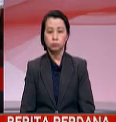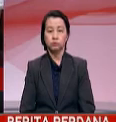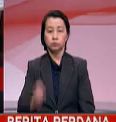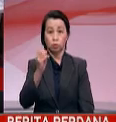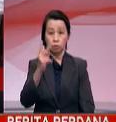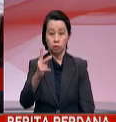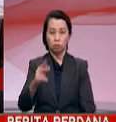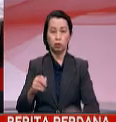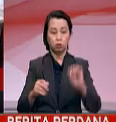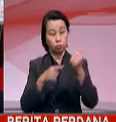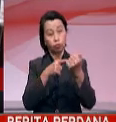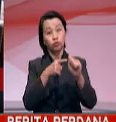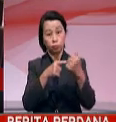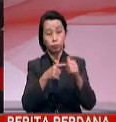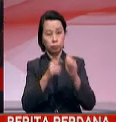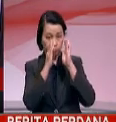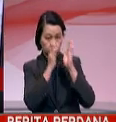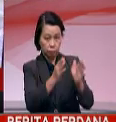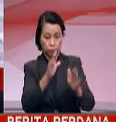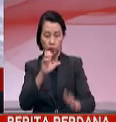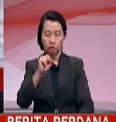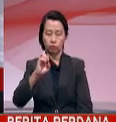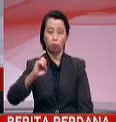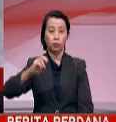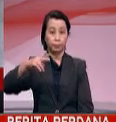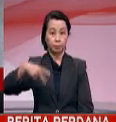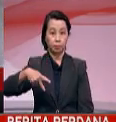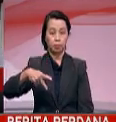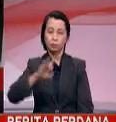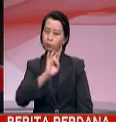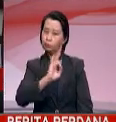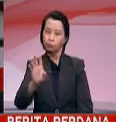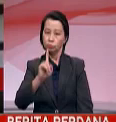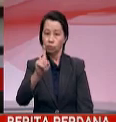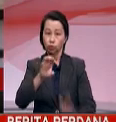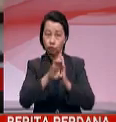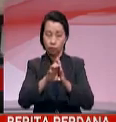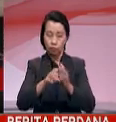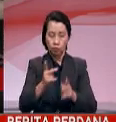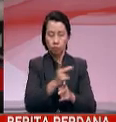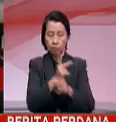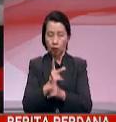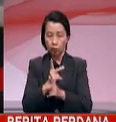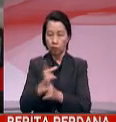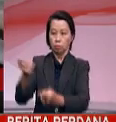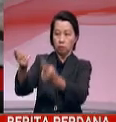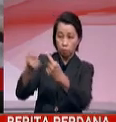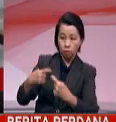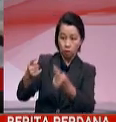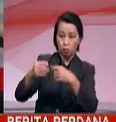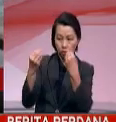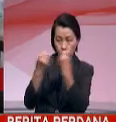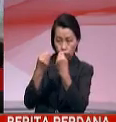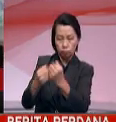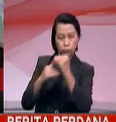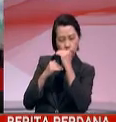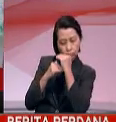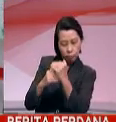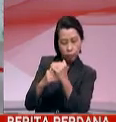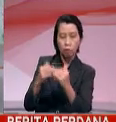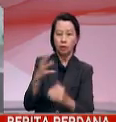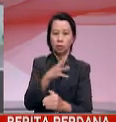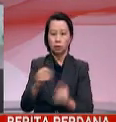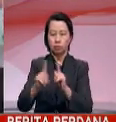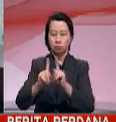Baik, 10 perkara diberi penekanan dalam SOP khas tersebut. Salah satunya adalah kawalan kehadiran perlu dalam jumlah yang minima. Selain